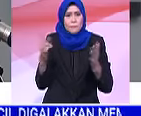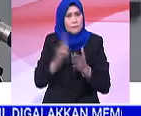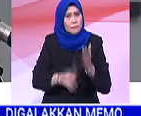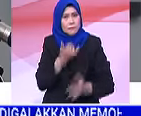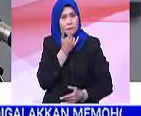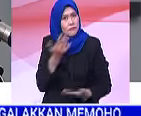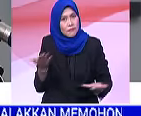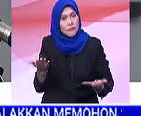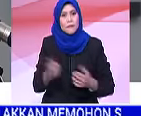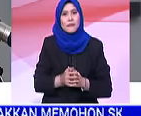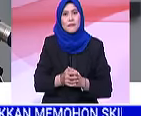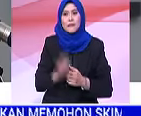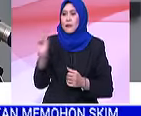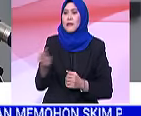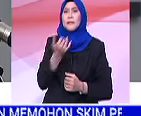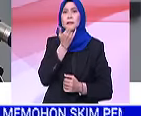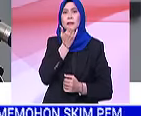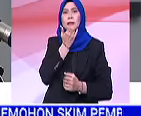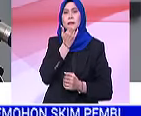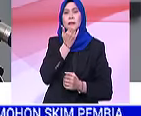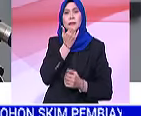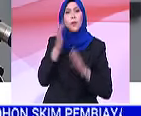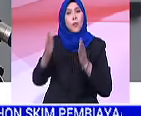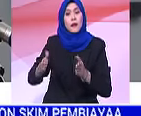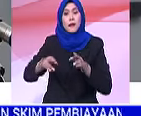salahnya? Cuma yang salahnya orang yang